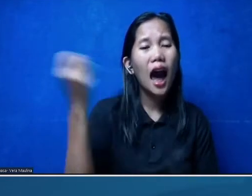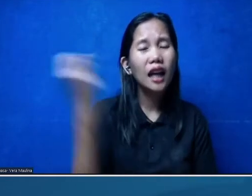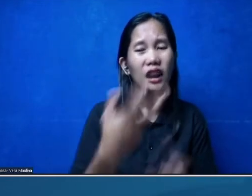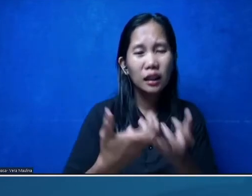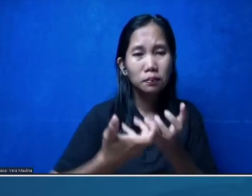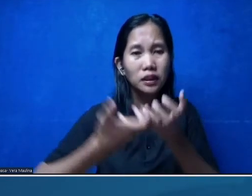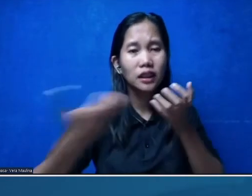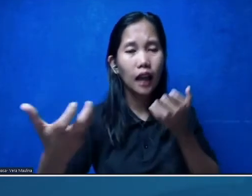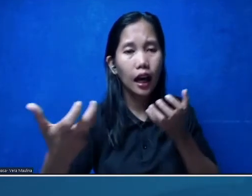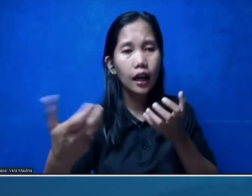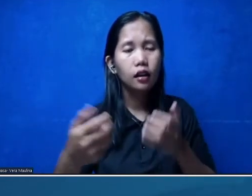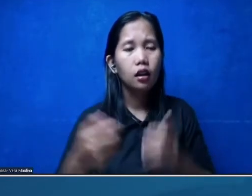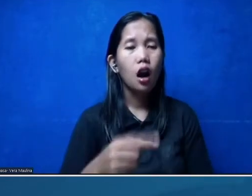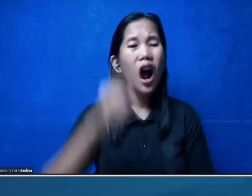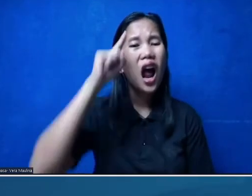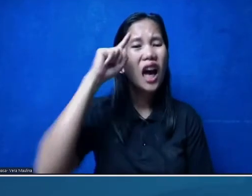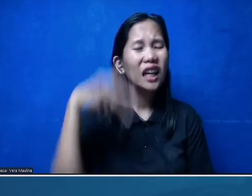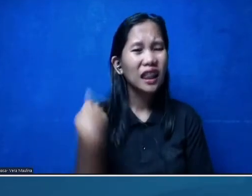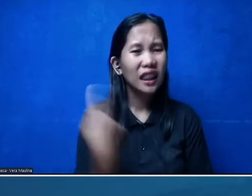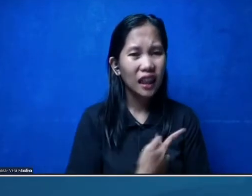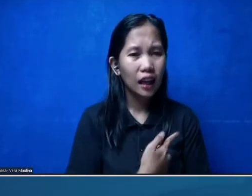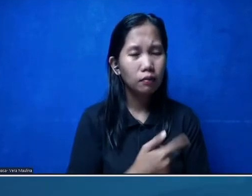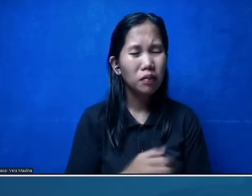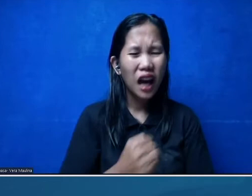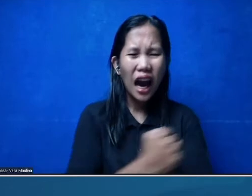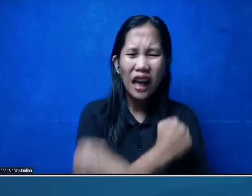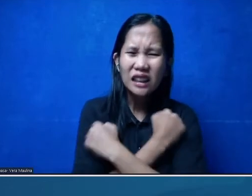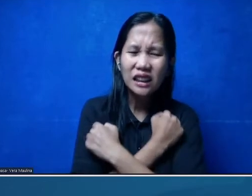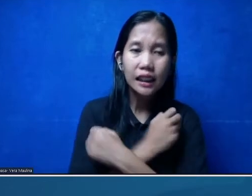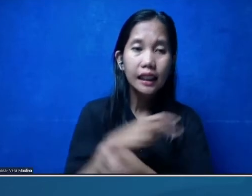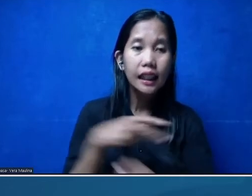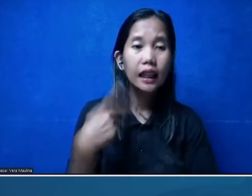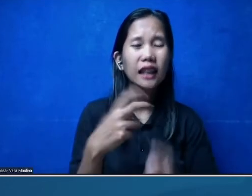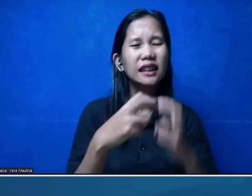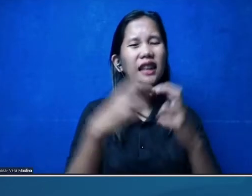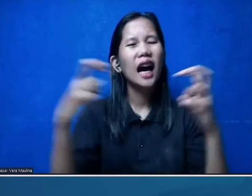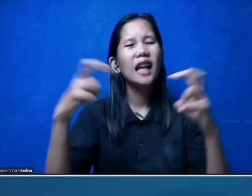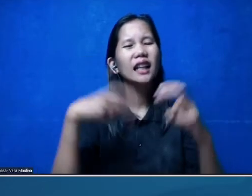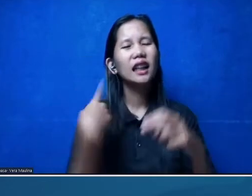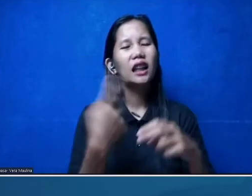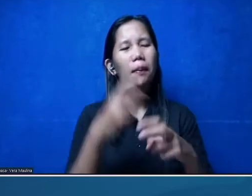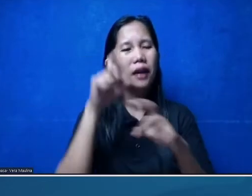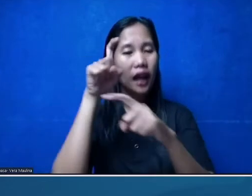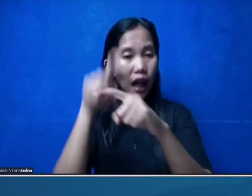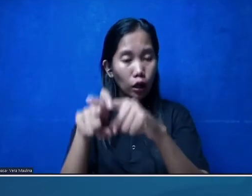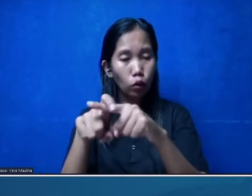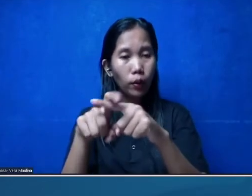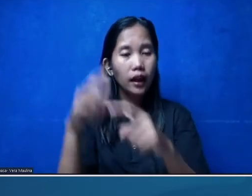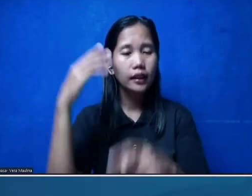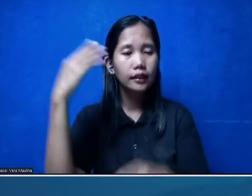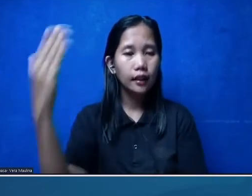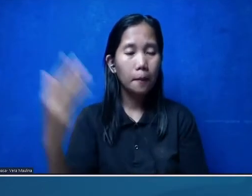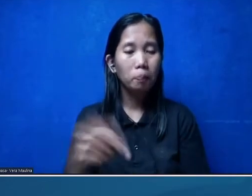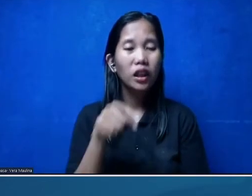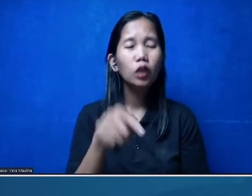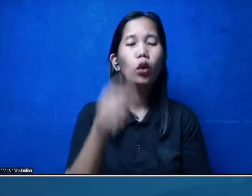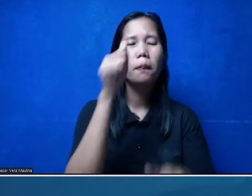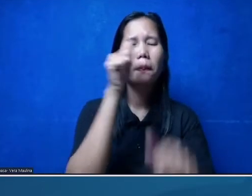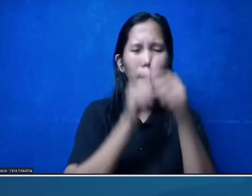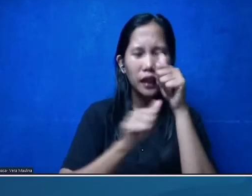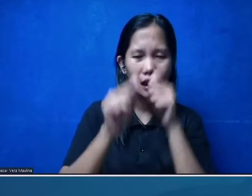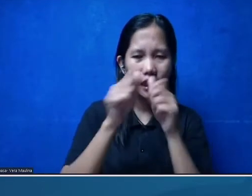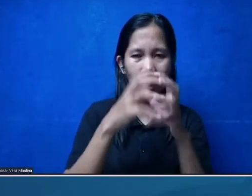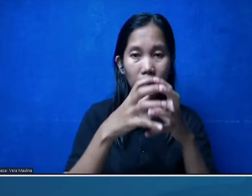inilah penderitaan yang terbesar dari sudah dikasih Tuhan Hai akhirnya ada Upah upah dosa